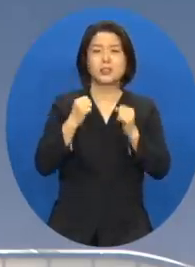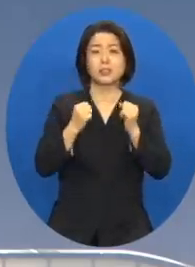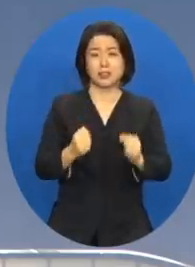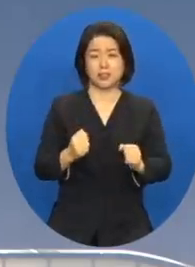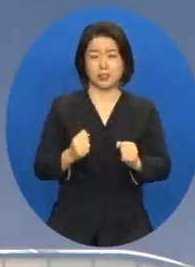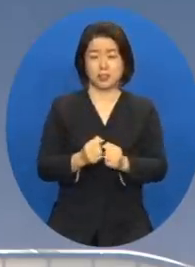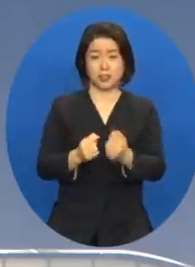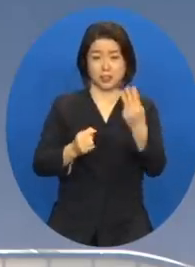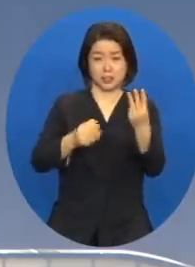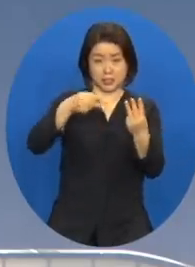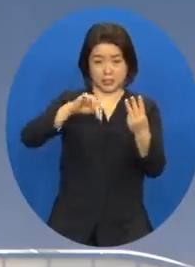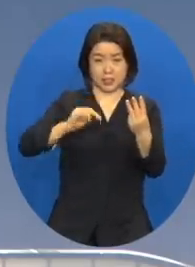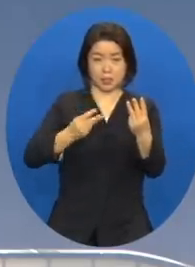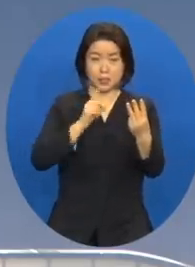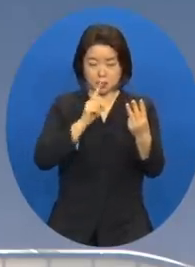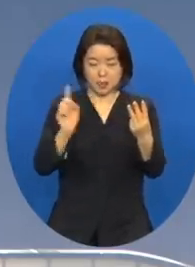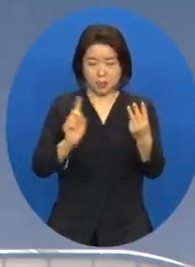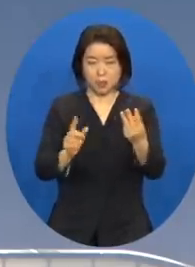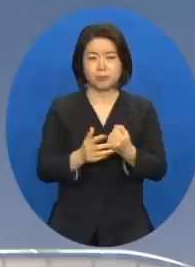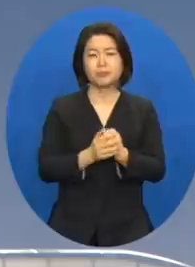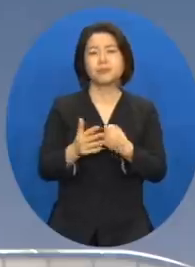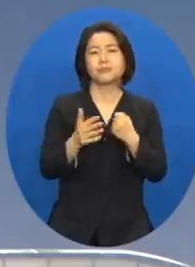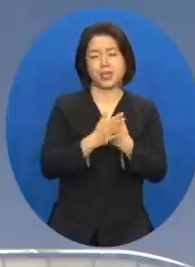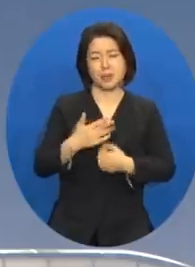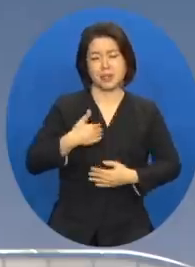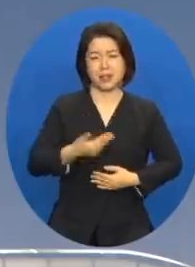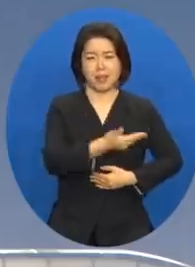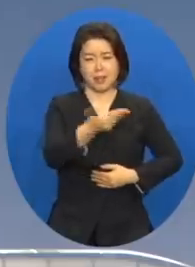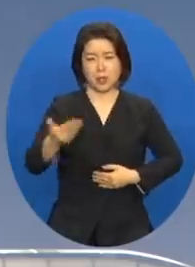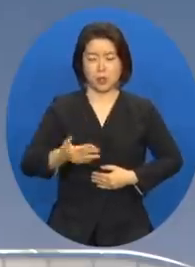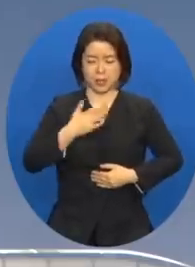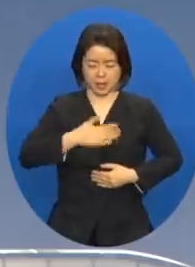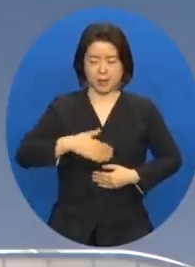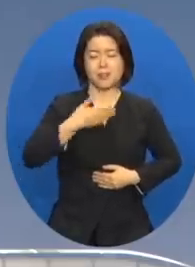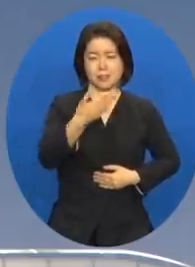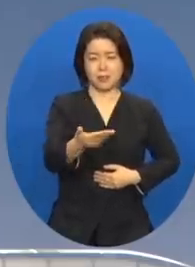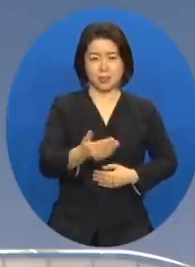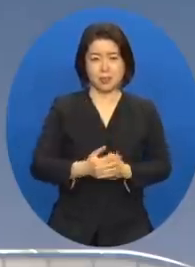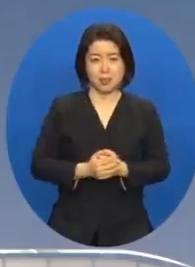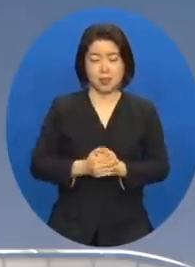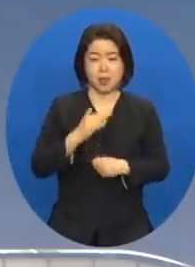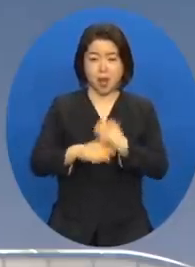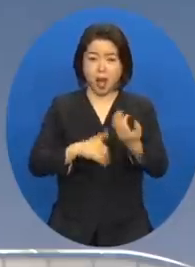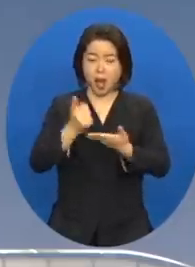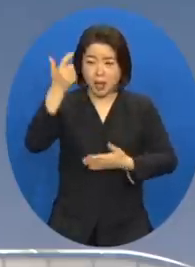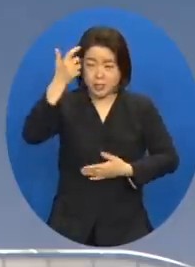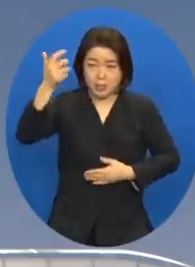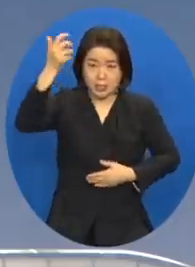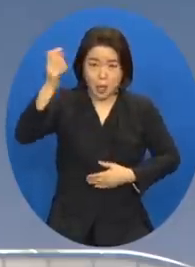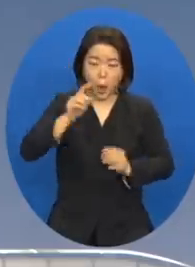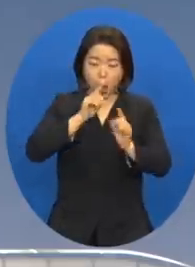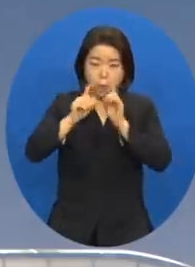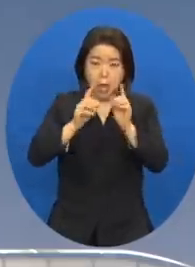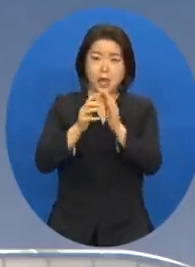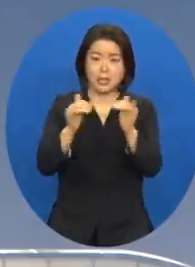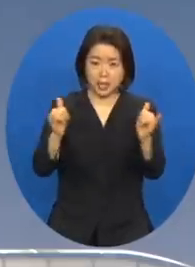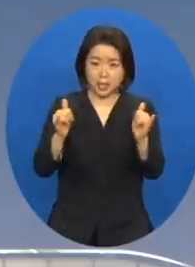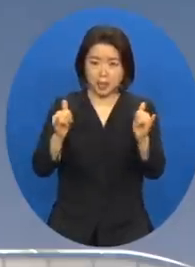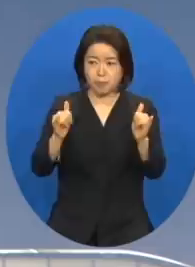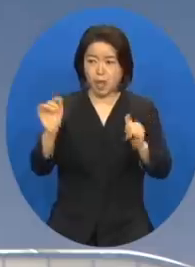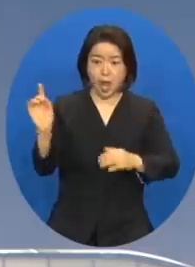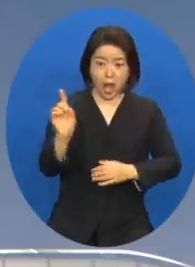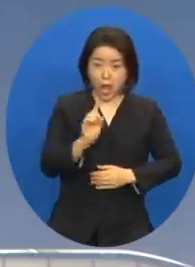말씀에 이렇게 말씀합니다. 그러므로 나는 여러분에게 알려드립니다. 하나님의 영으로 말하는 사람은